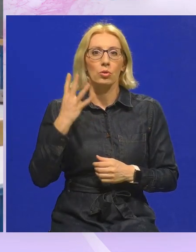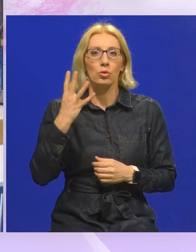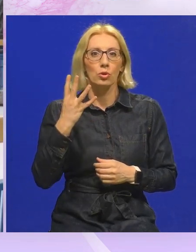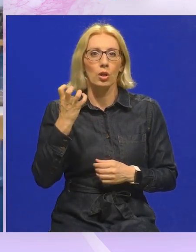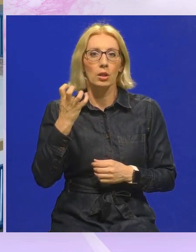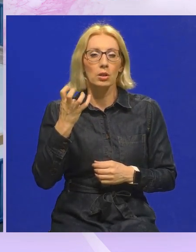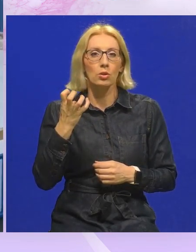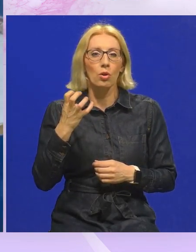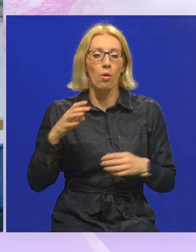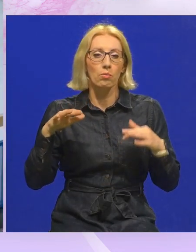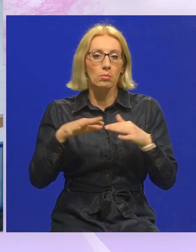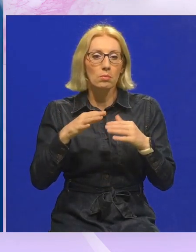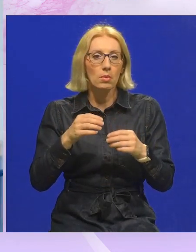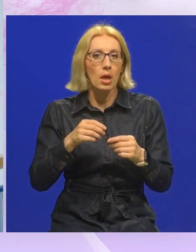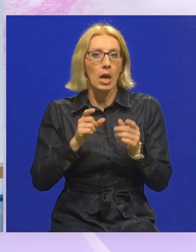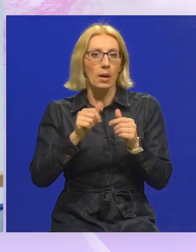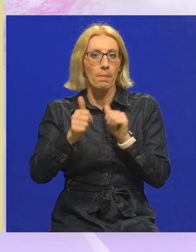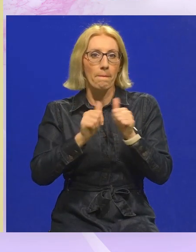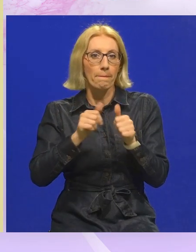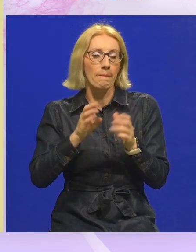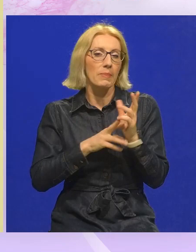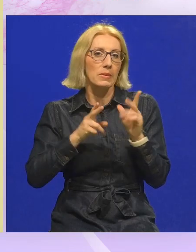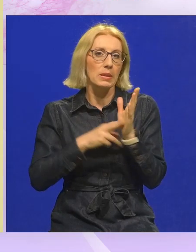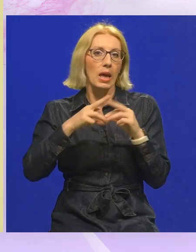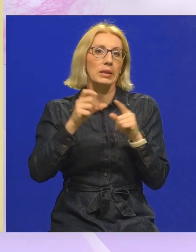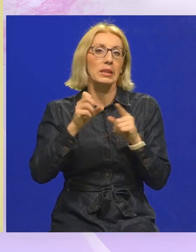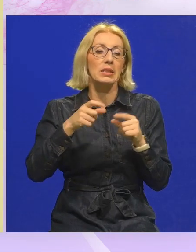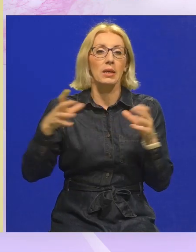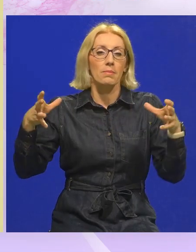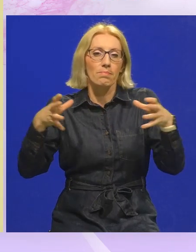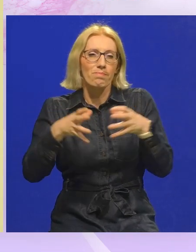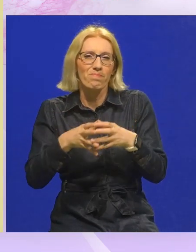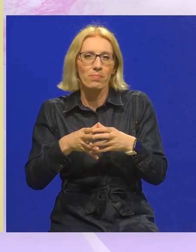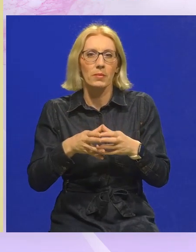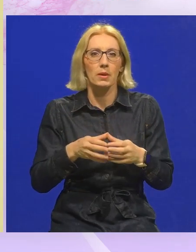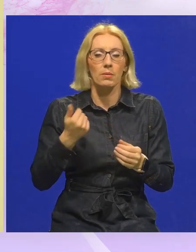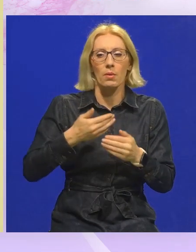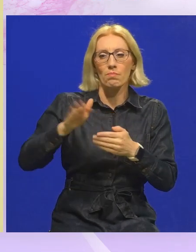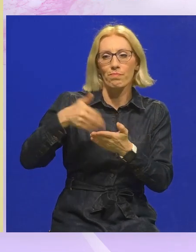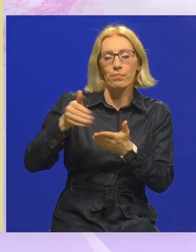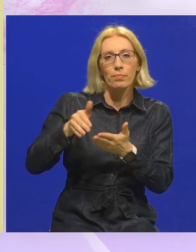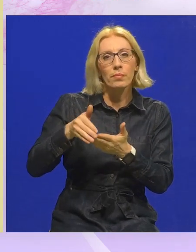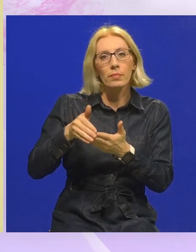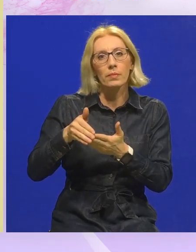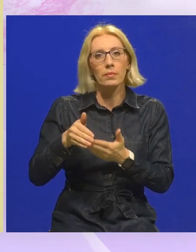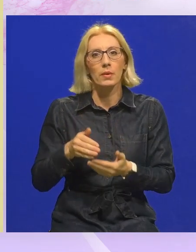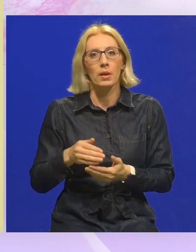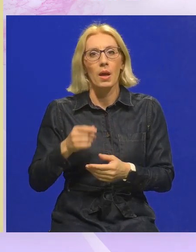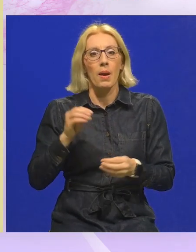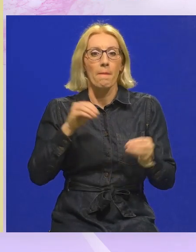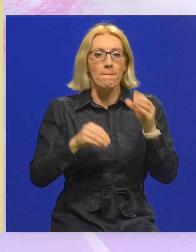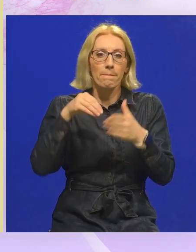oko 400 natjecatelja, malo smo morali to zbiti, morali smo čak i otkazivati